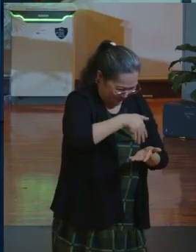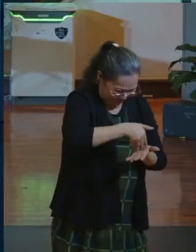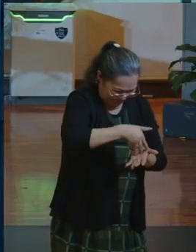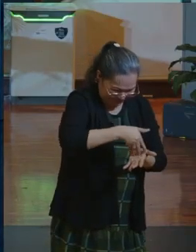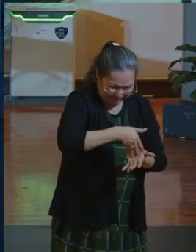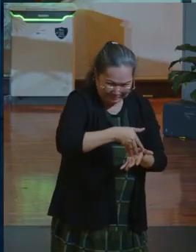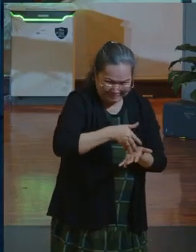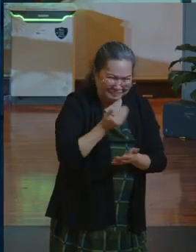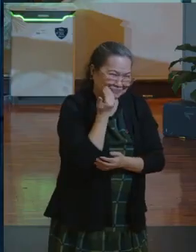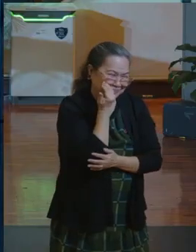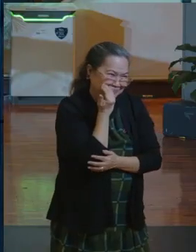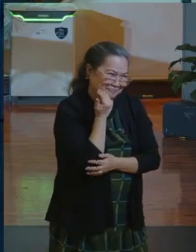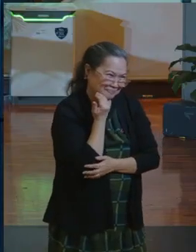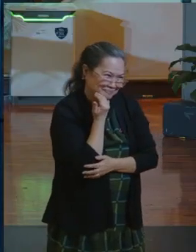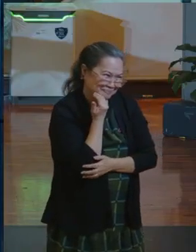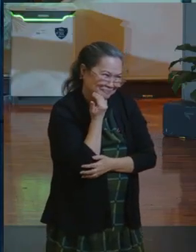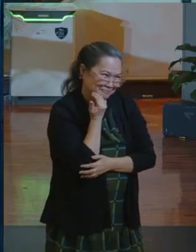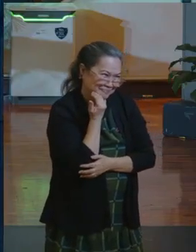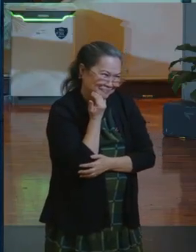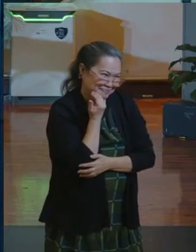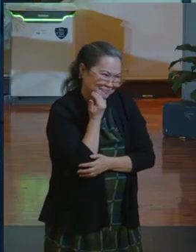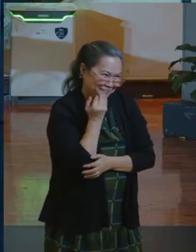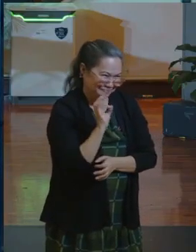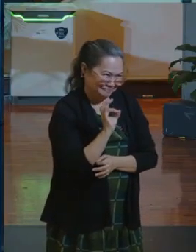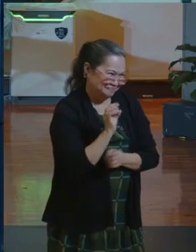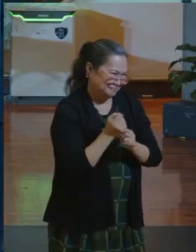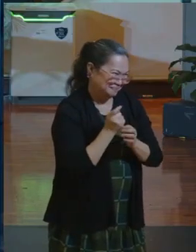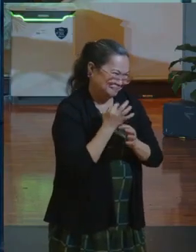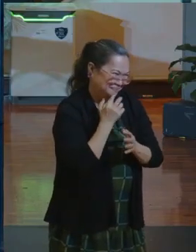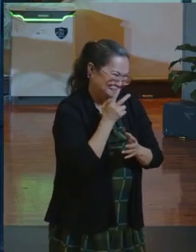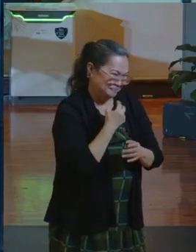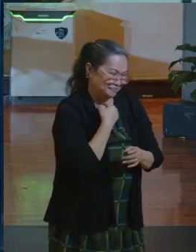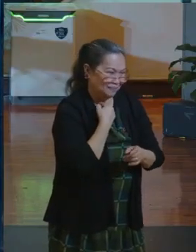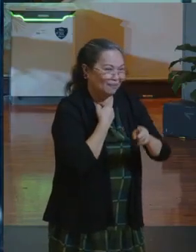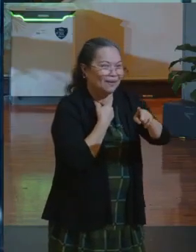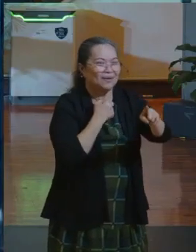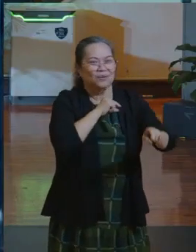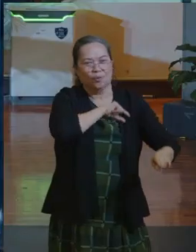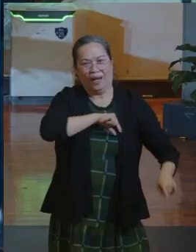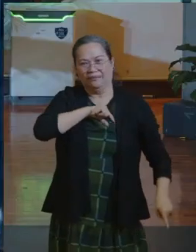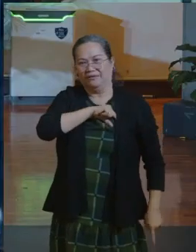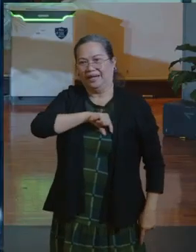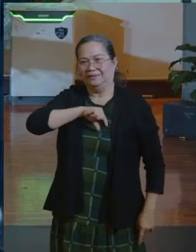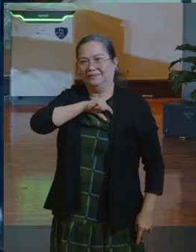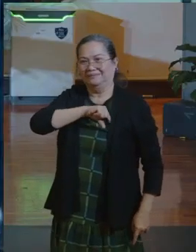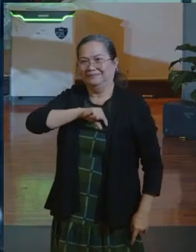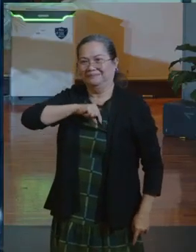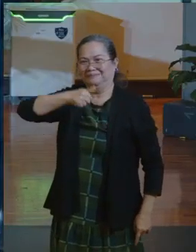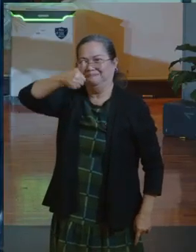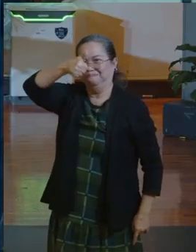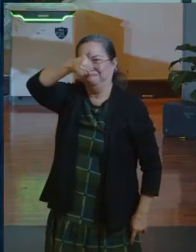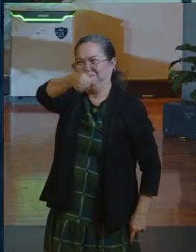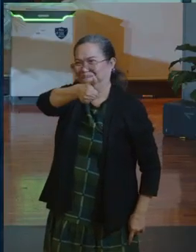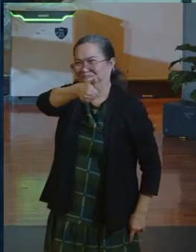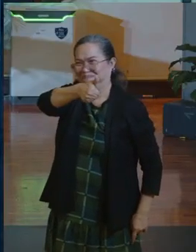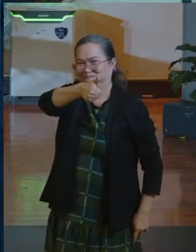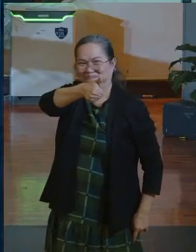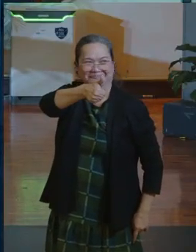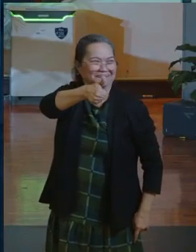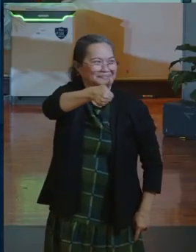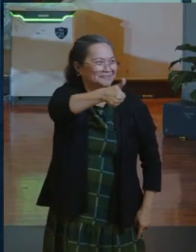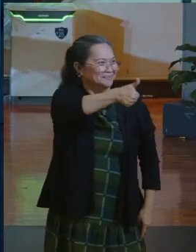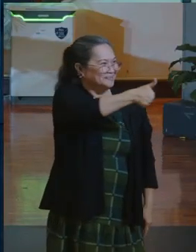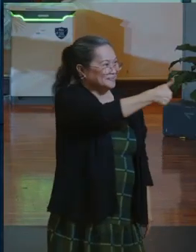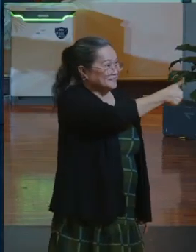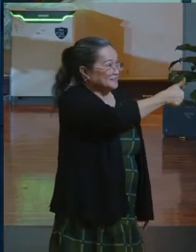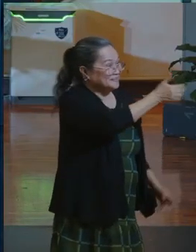of noble birth, well, qualified ko kayo lahat na maglikod sa